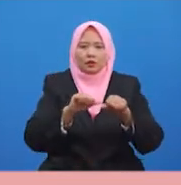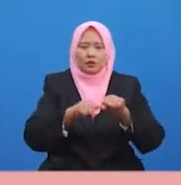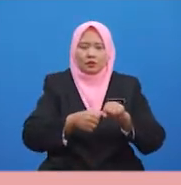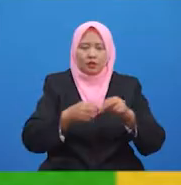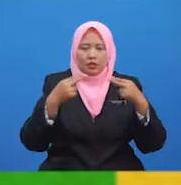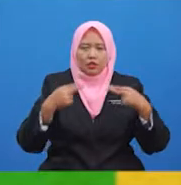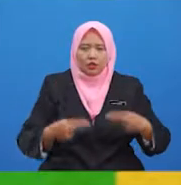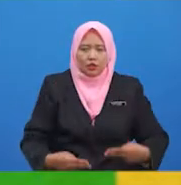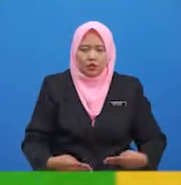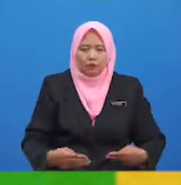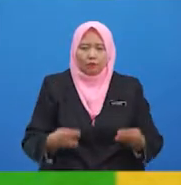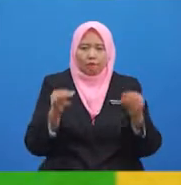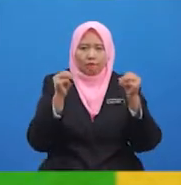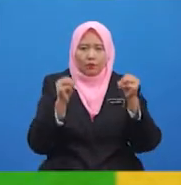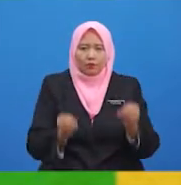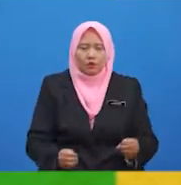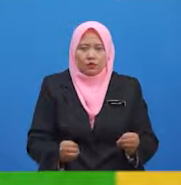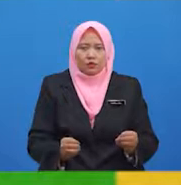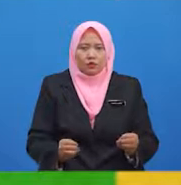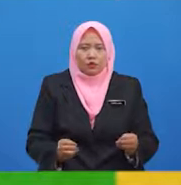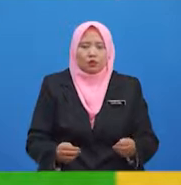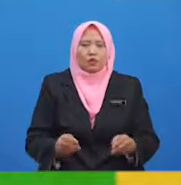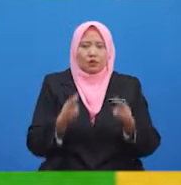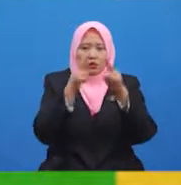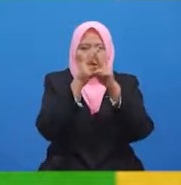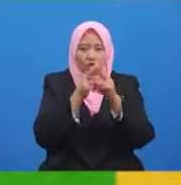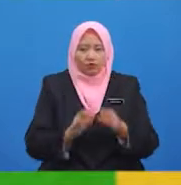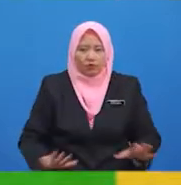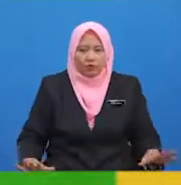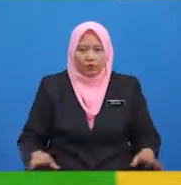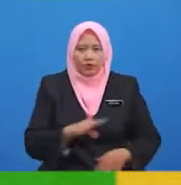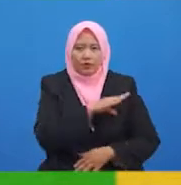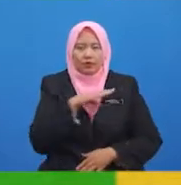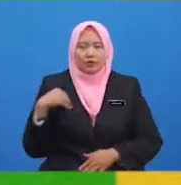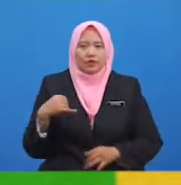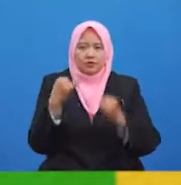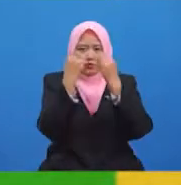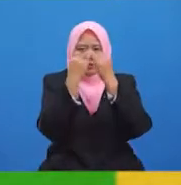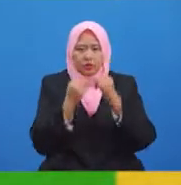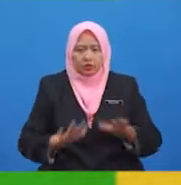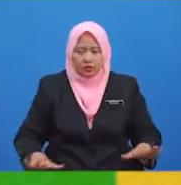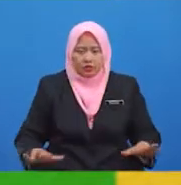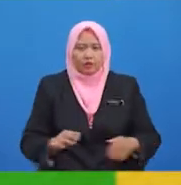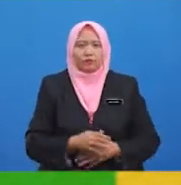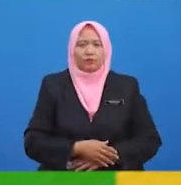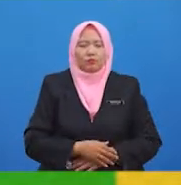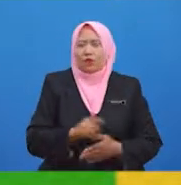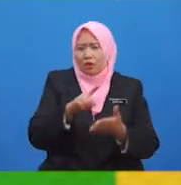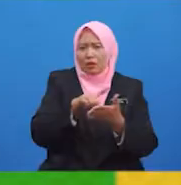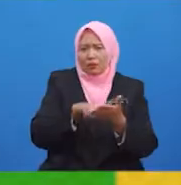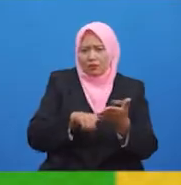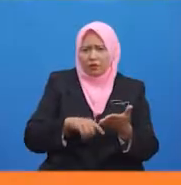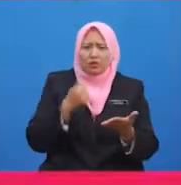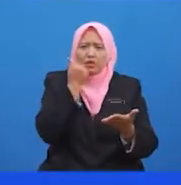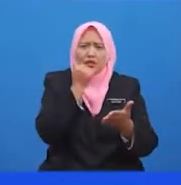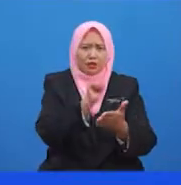sejahtera. Tahukah murid-murid apakah yang dimaksudkan dengan akad dalam muamalah